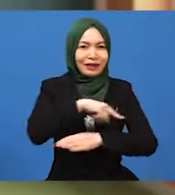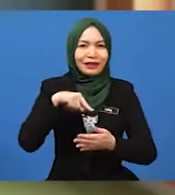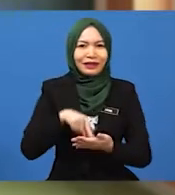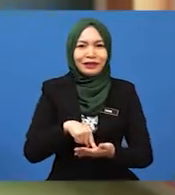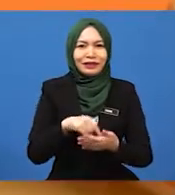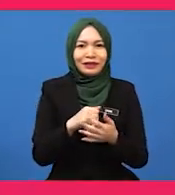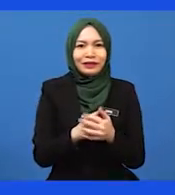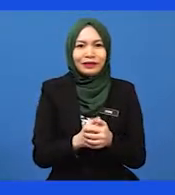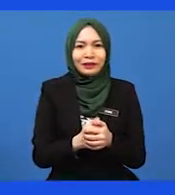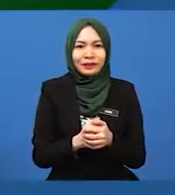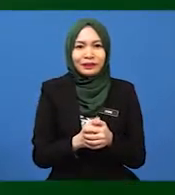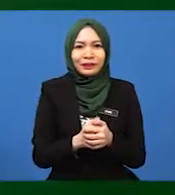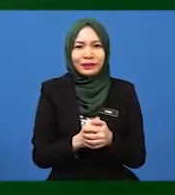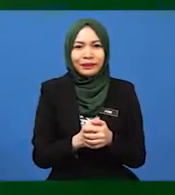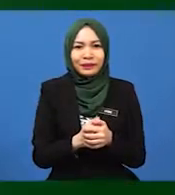ini.